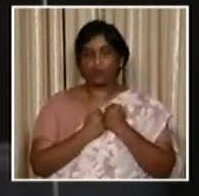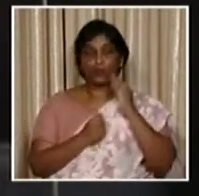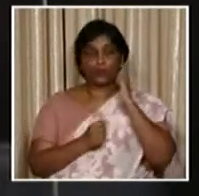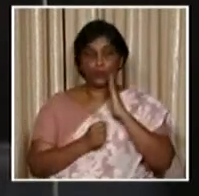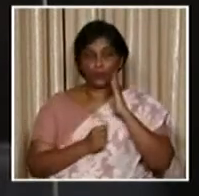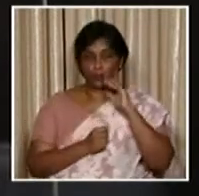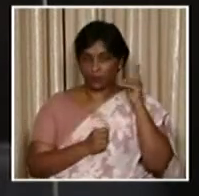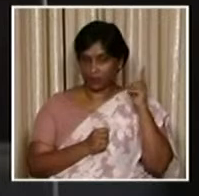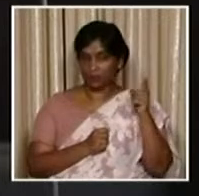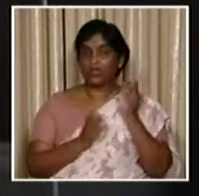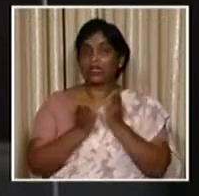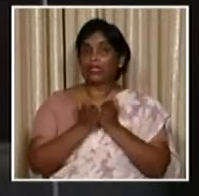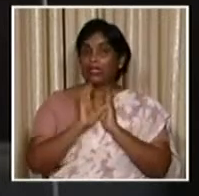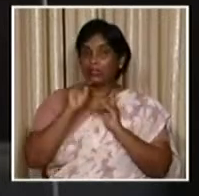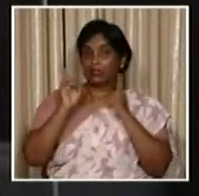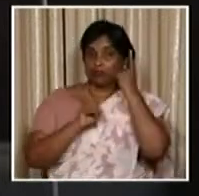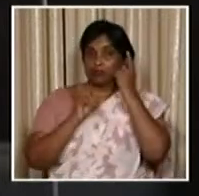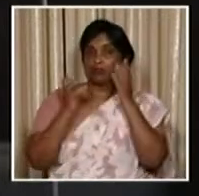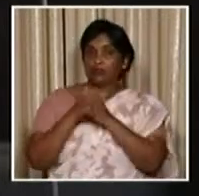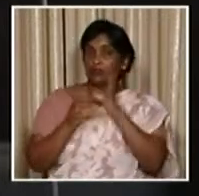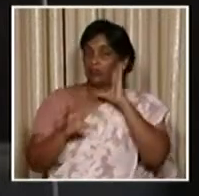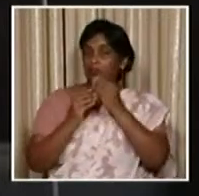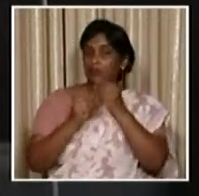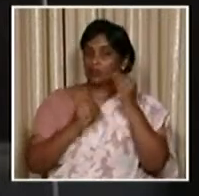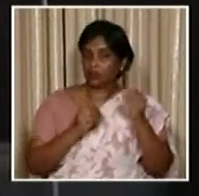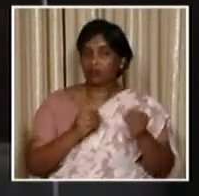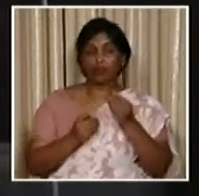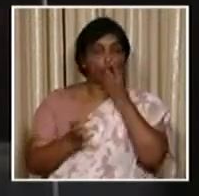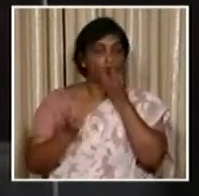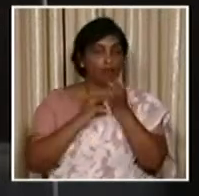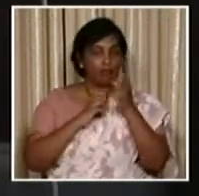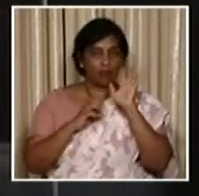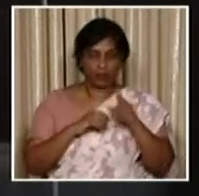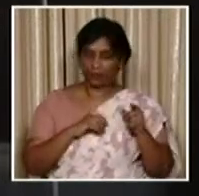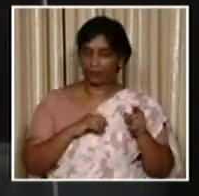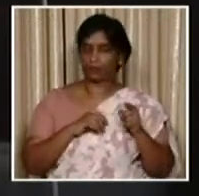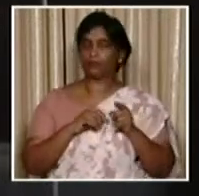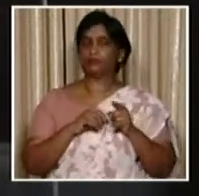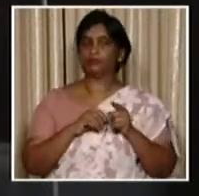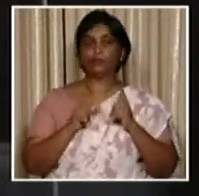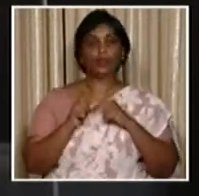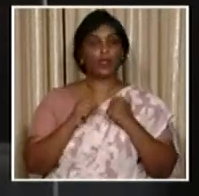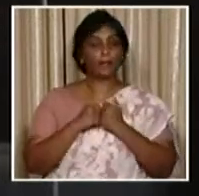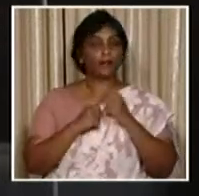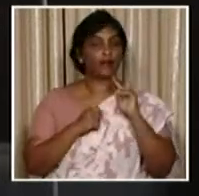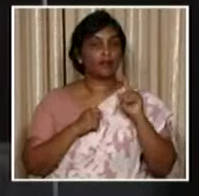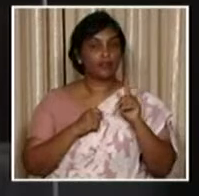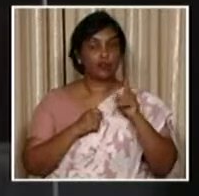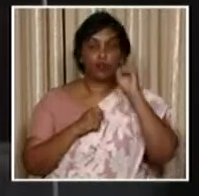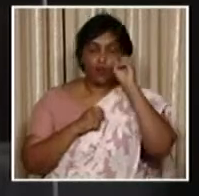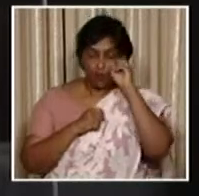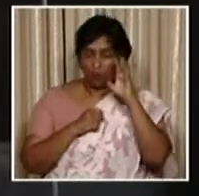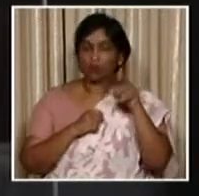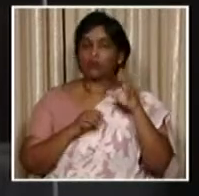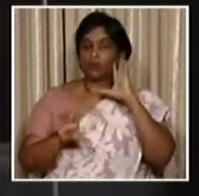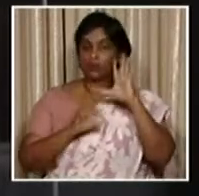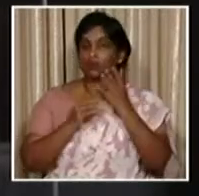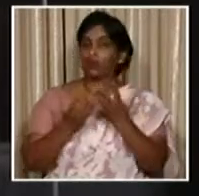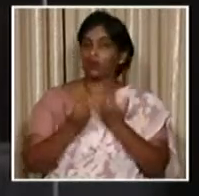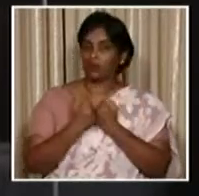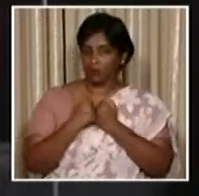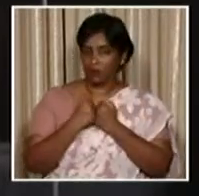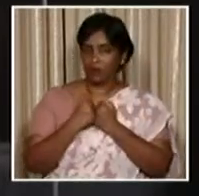evidensiya, India awe budiyan shavalin, me prahare siddhaveno akhir. April visi ek udet me tortur yad